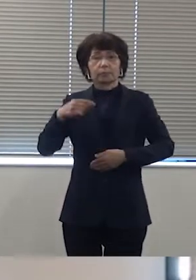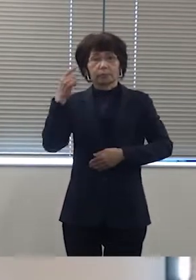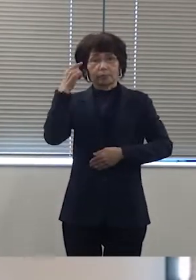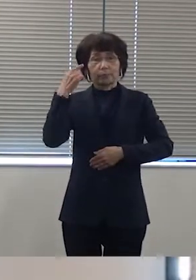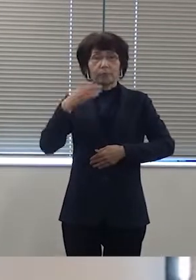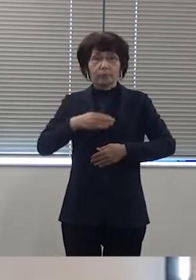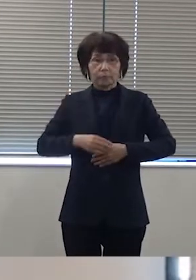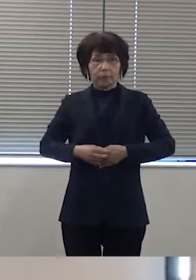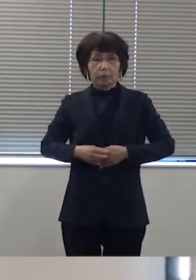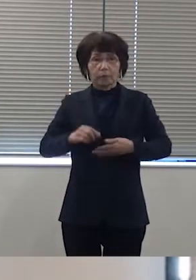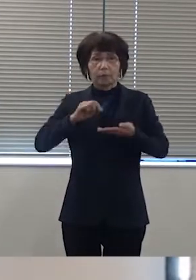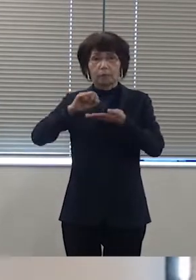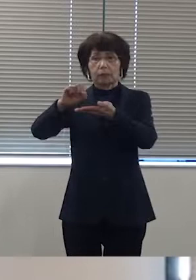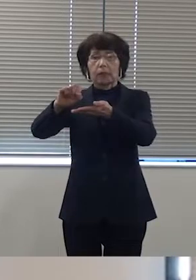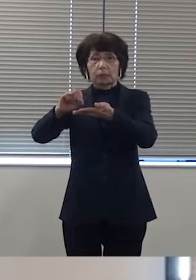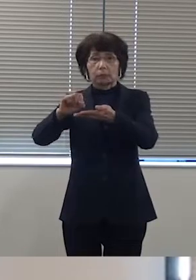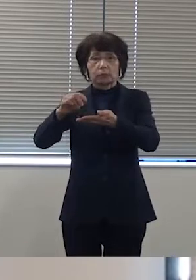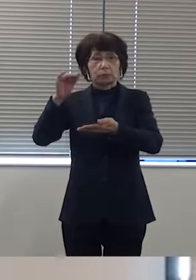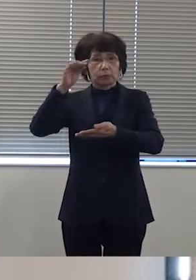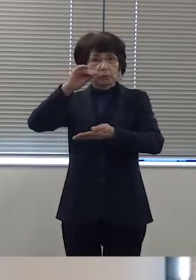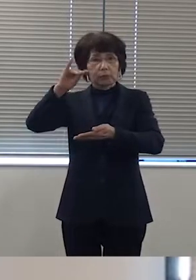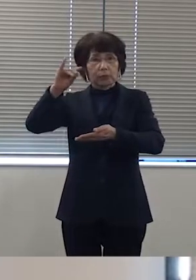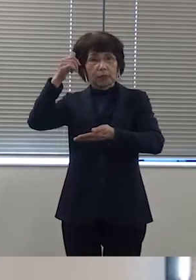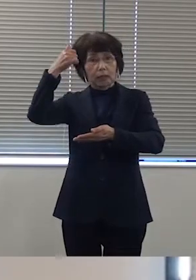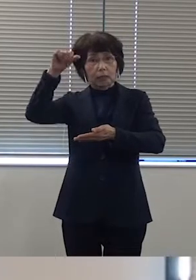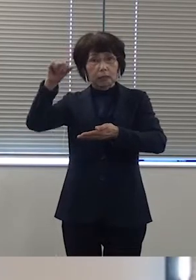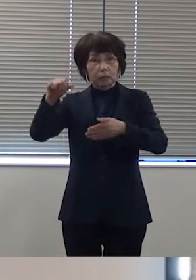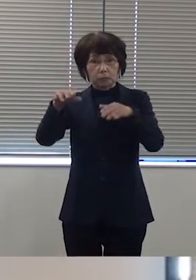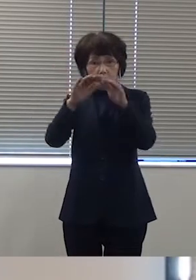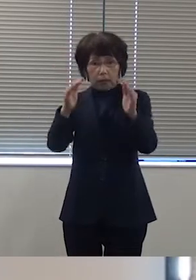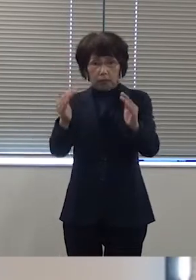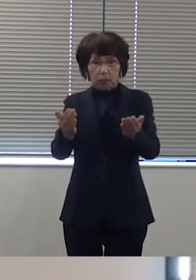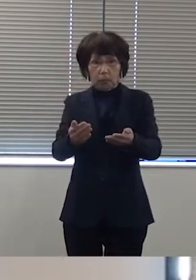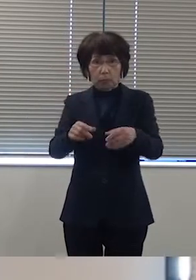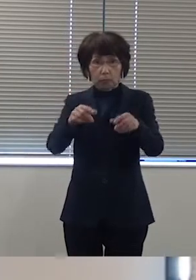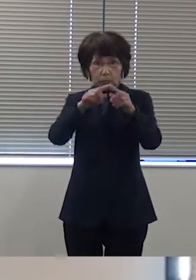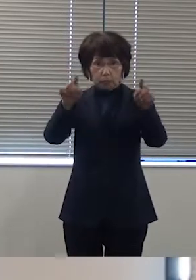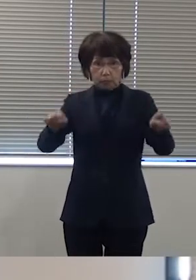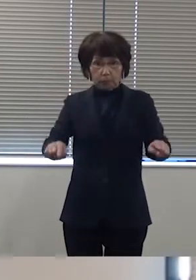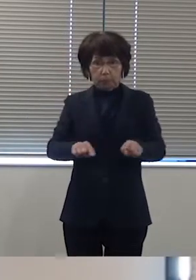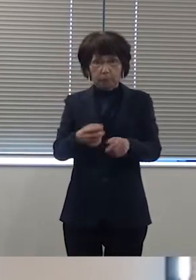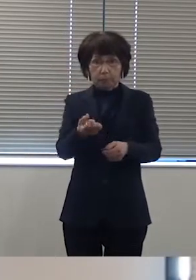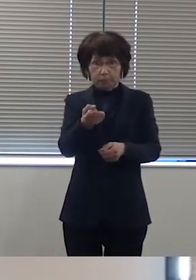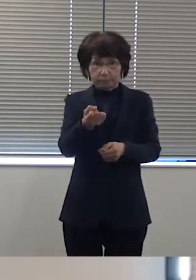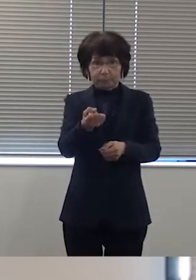当初予算3月議会提出議案の概要という、横のカラーお持ちでしょうか。